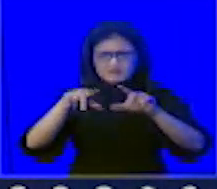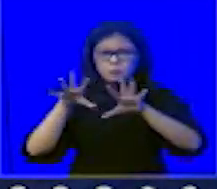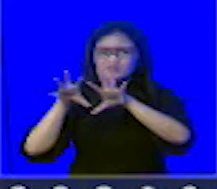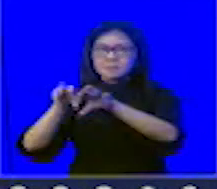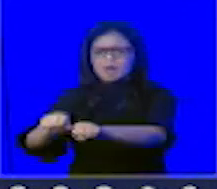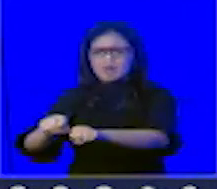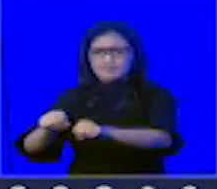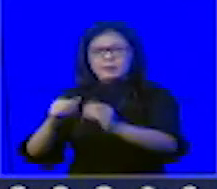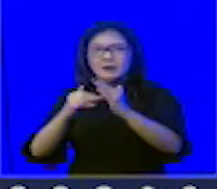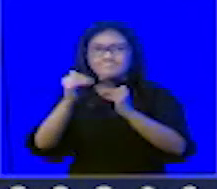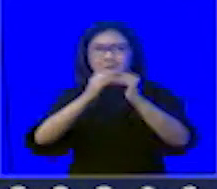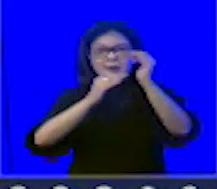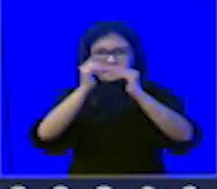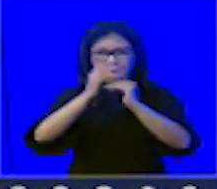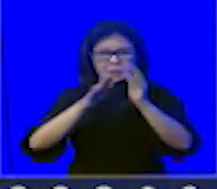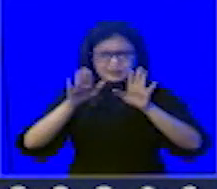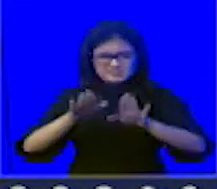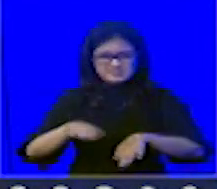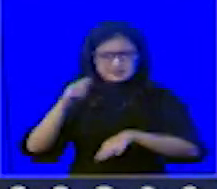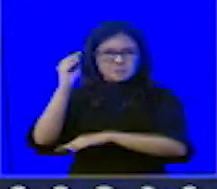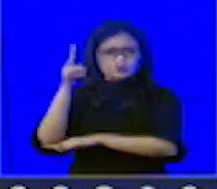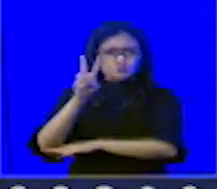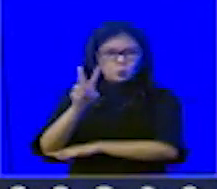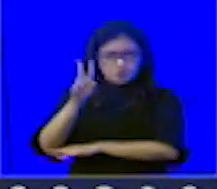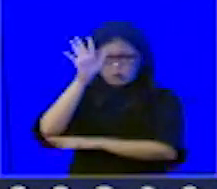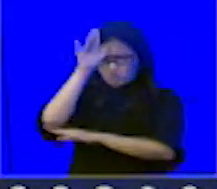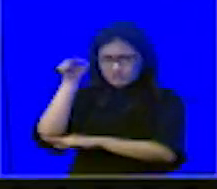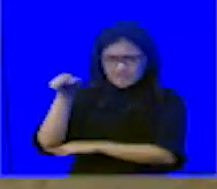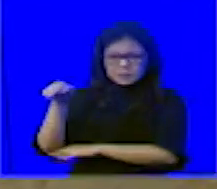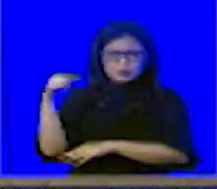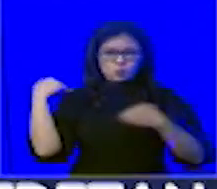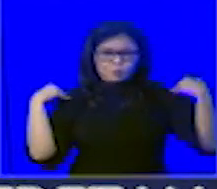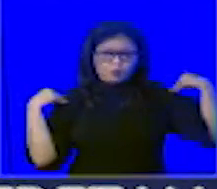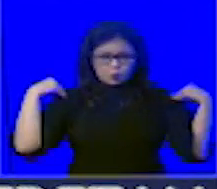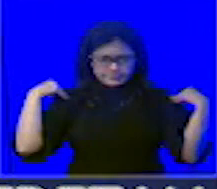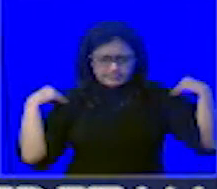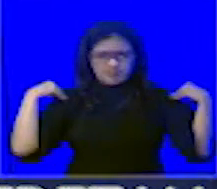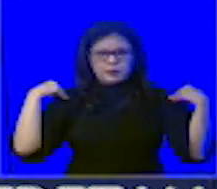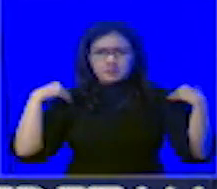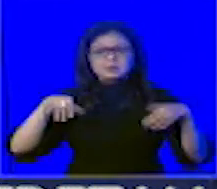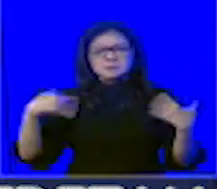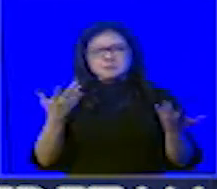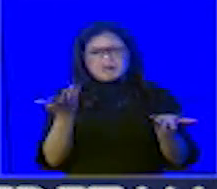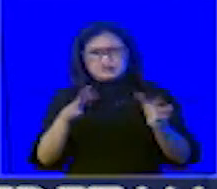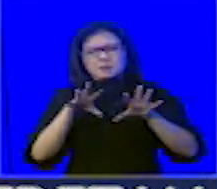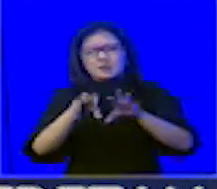Jakarta Selatan. Keduanya berprofesi sebagai model dan diamankan saat tengah melakukan sesi